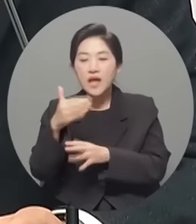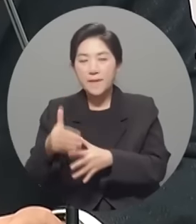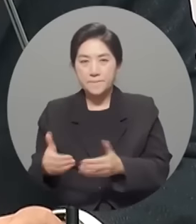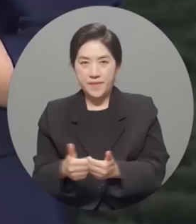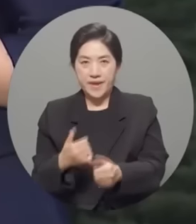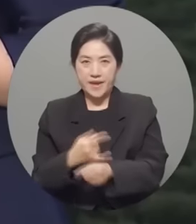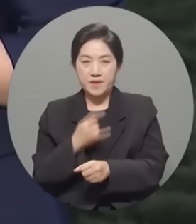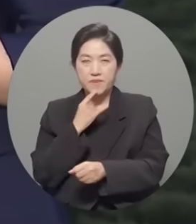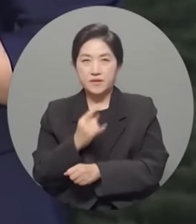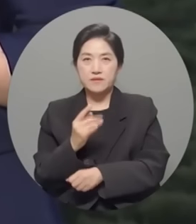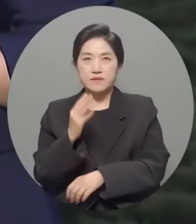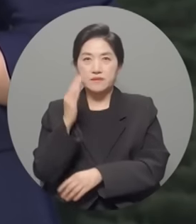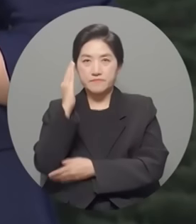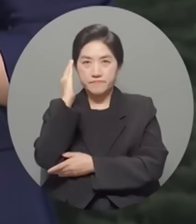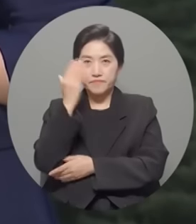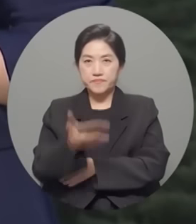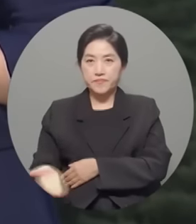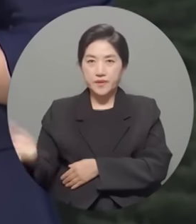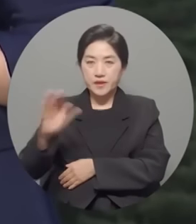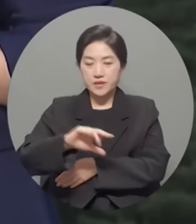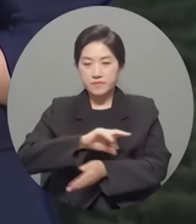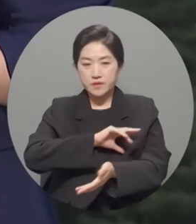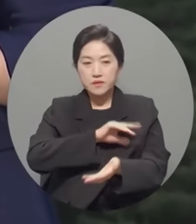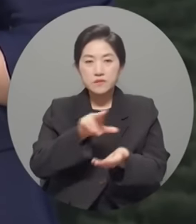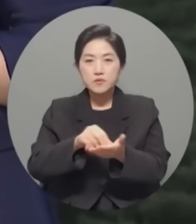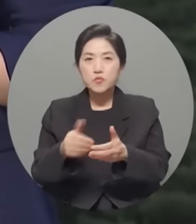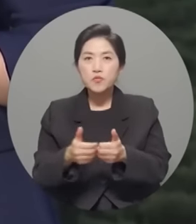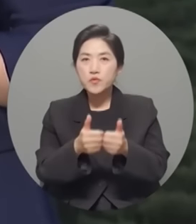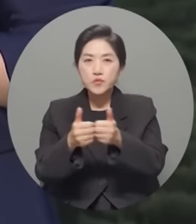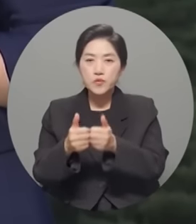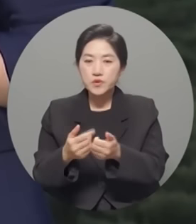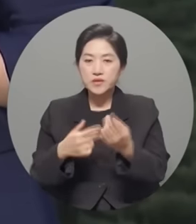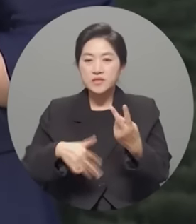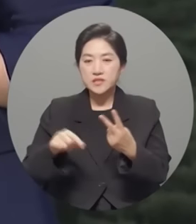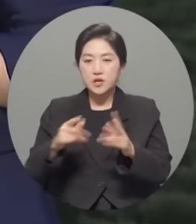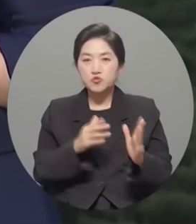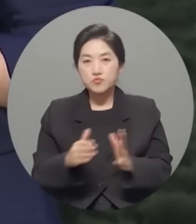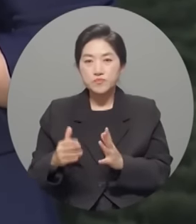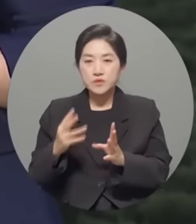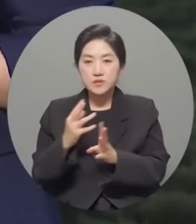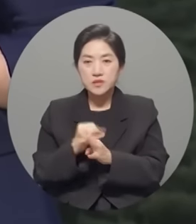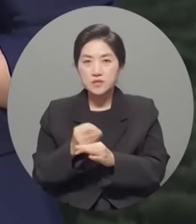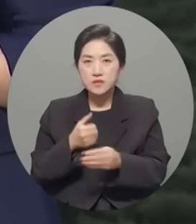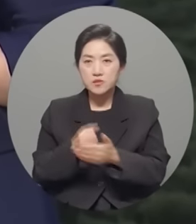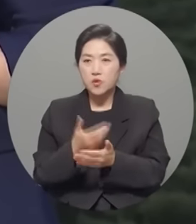밝혔습니다. 하지만 의제 논의를 위한 2차 준비회동 일자도 잡지